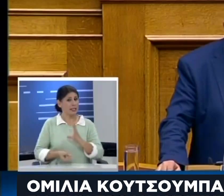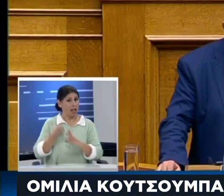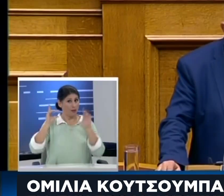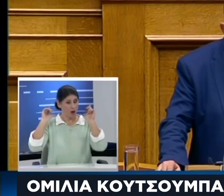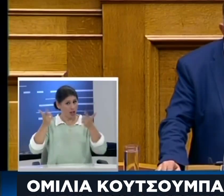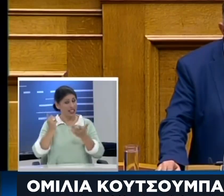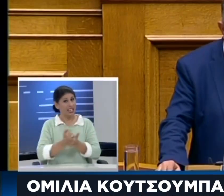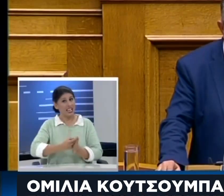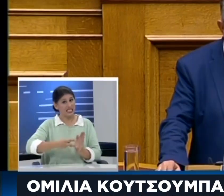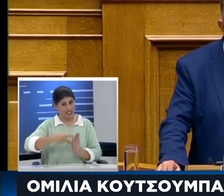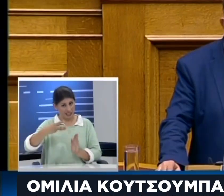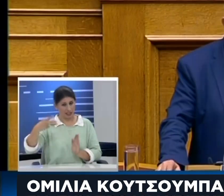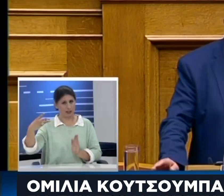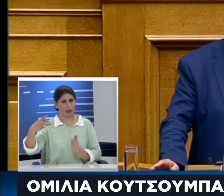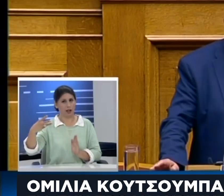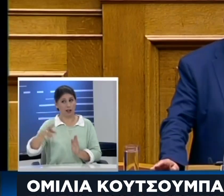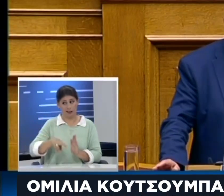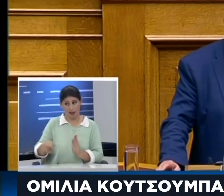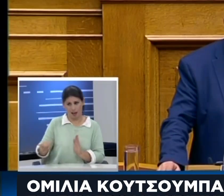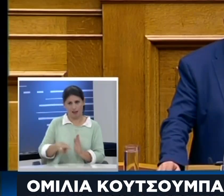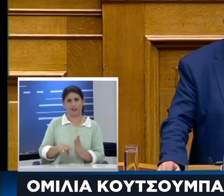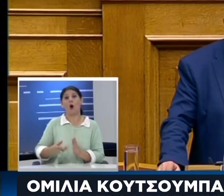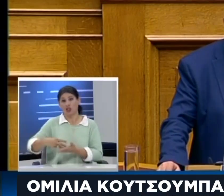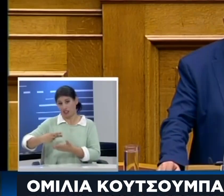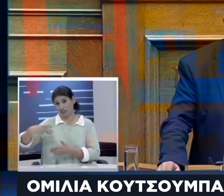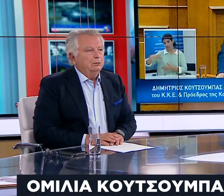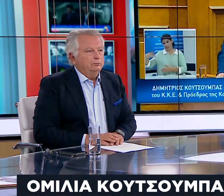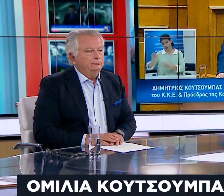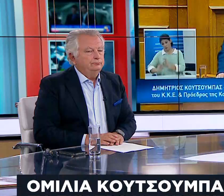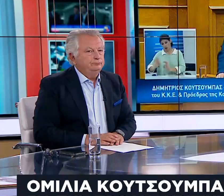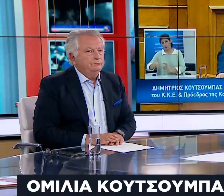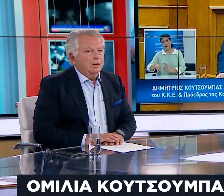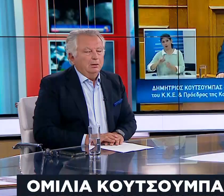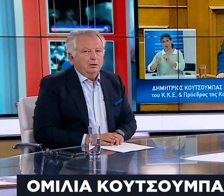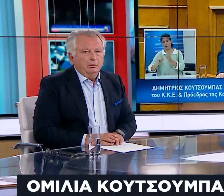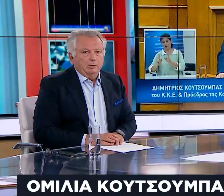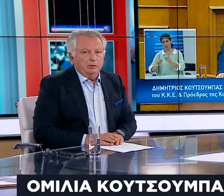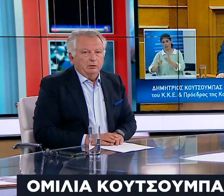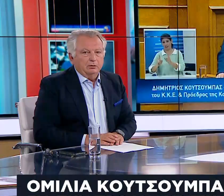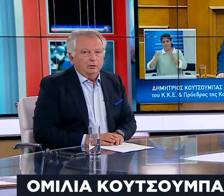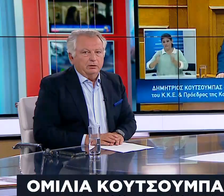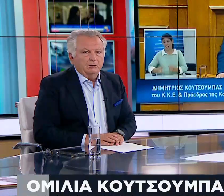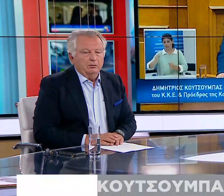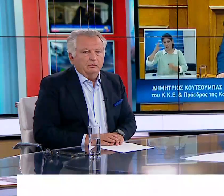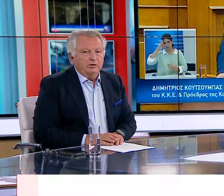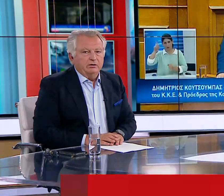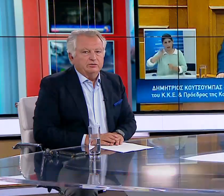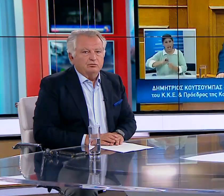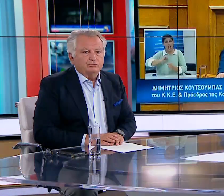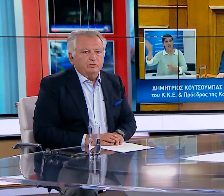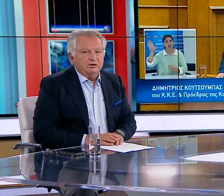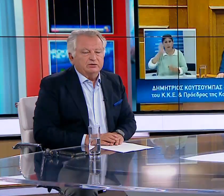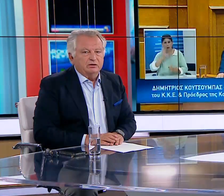όσο και του ΣΥΡΙΖΑ, που προετοίμασε άλλωστε αυτή τη συμφωνία, είναι... Λοιπόν, και ο